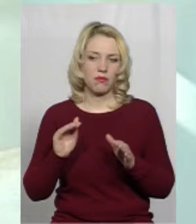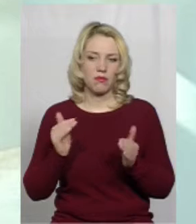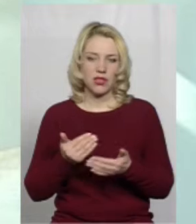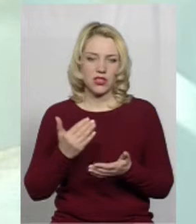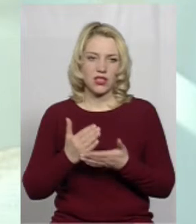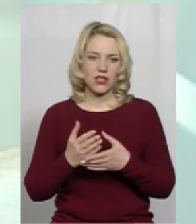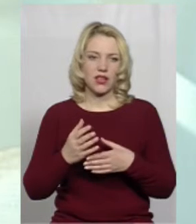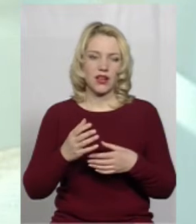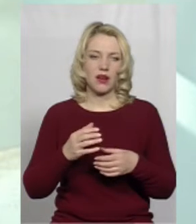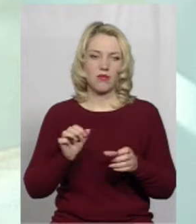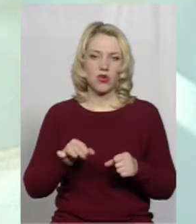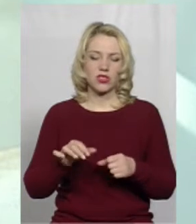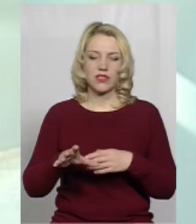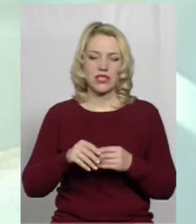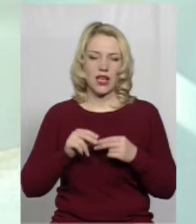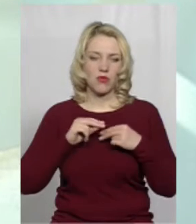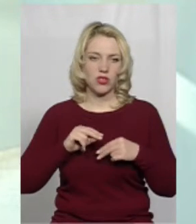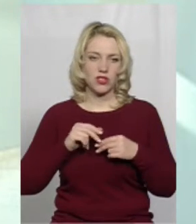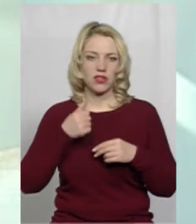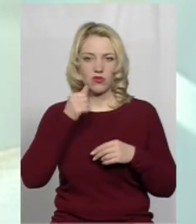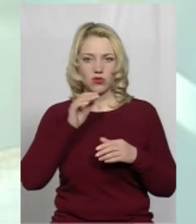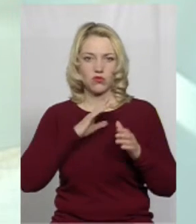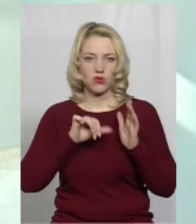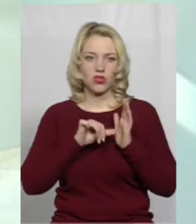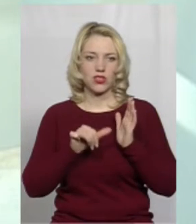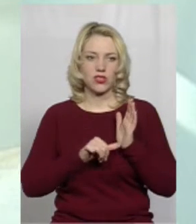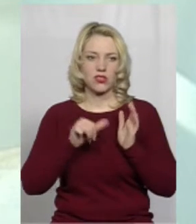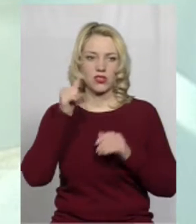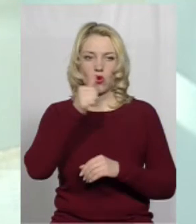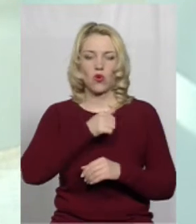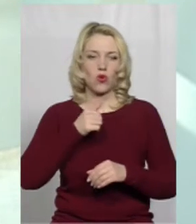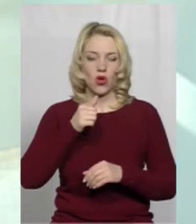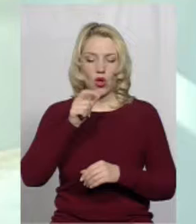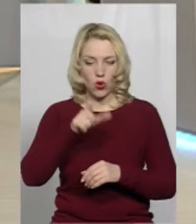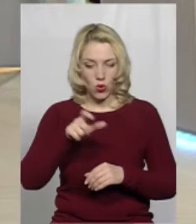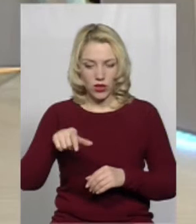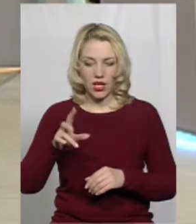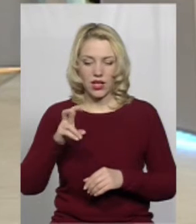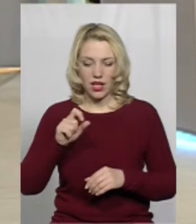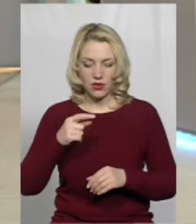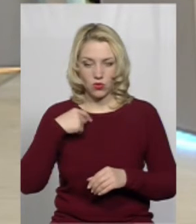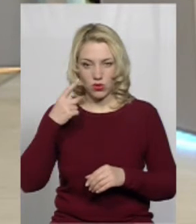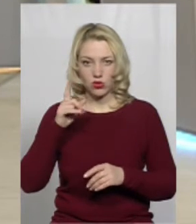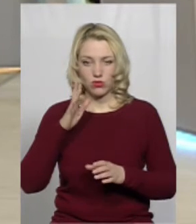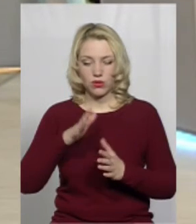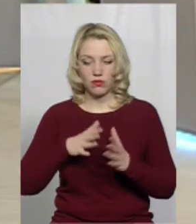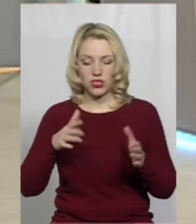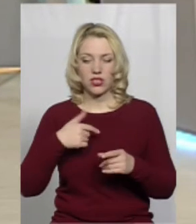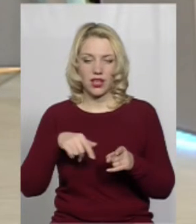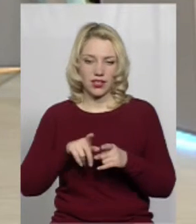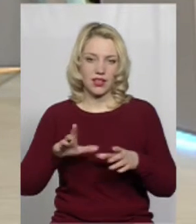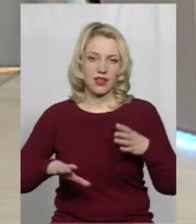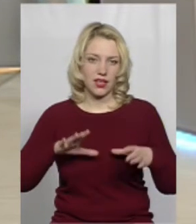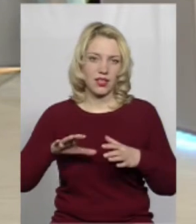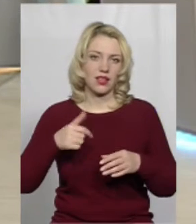можливості взаємодіяти. Зараз вчора було 16 людей, я думаю, що буде більше. Але такі тренінги я постійно проводжу.